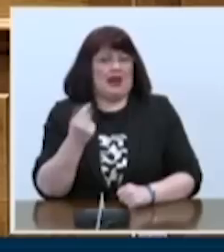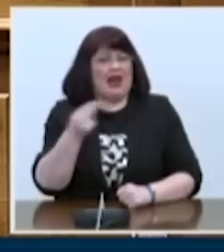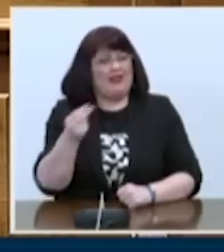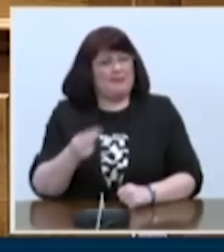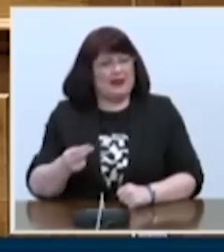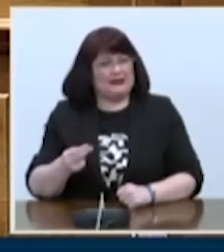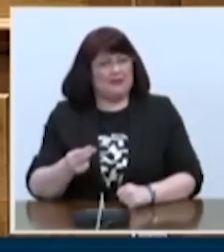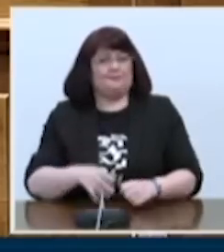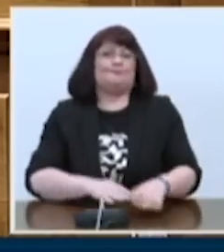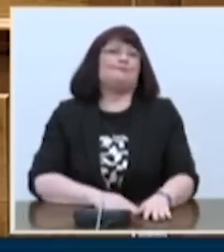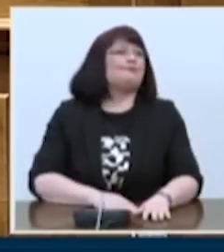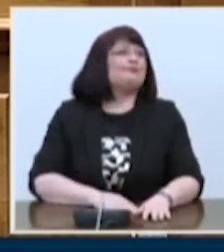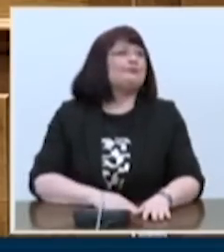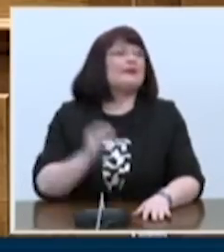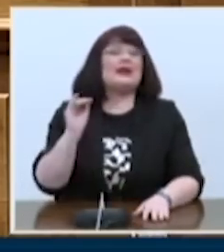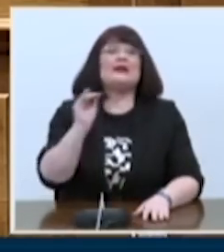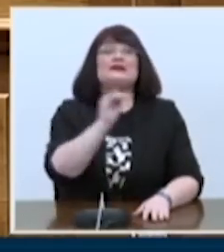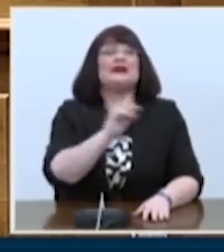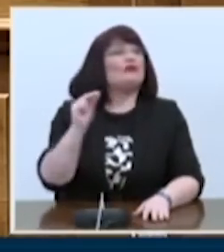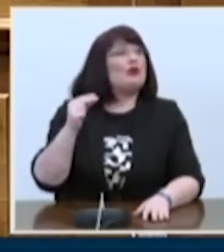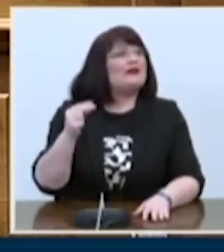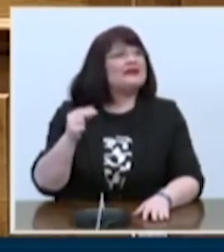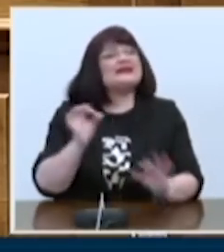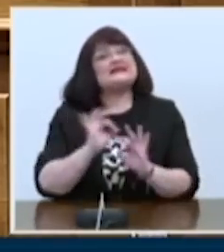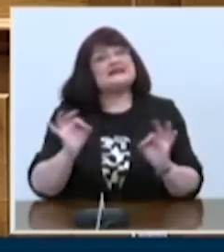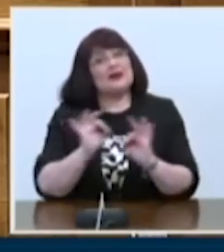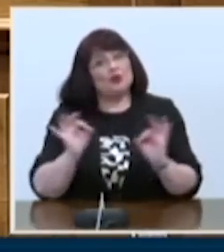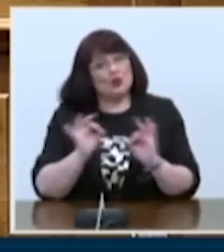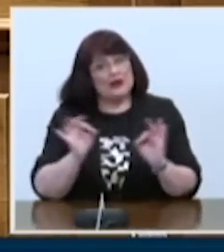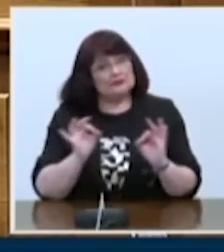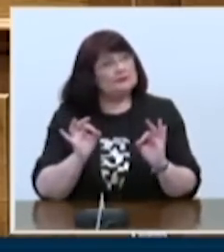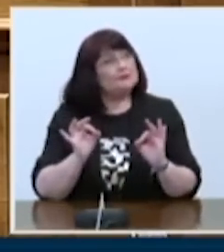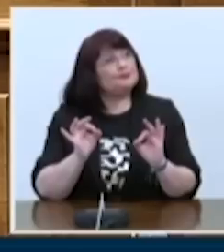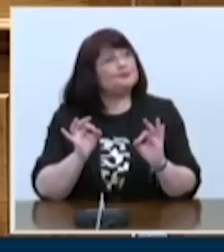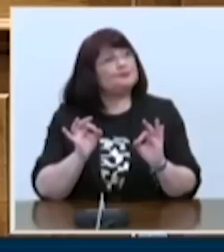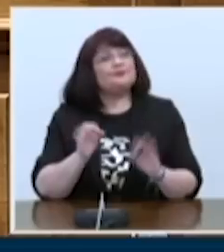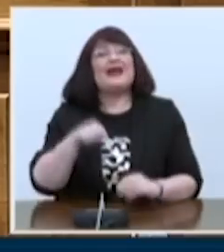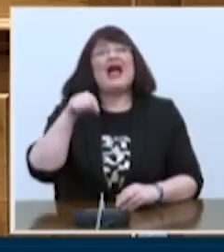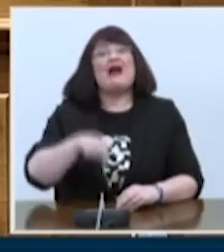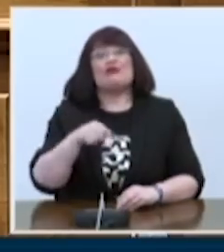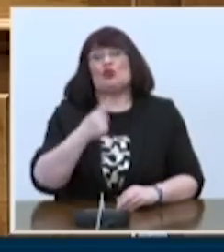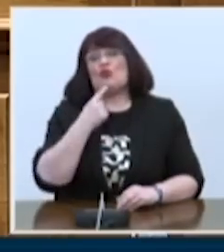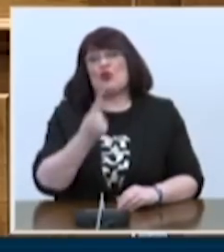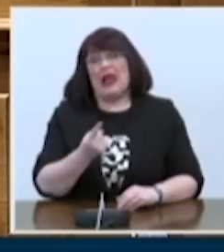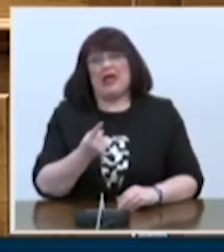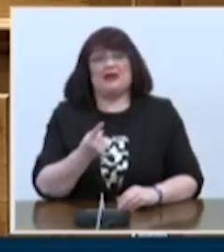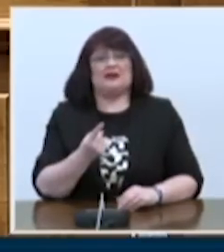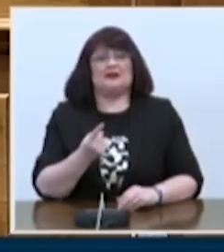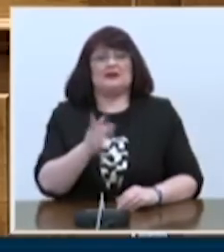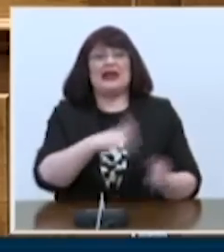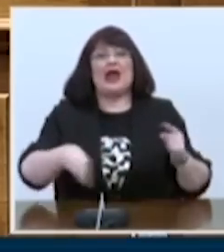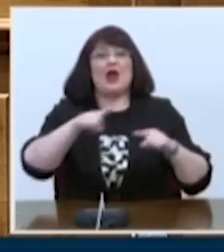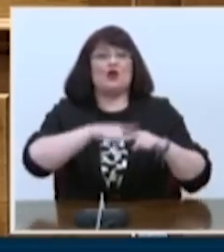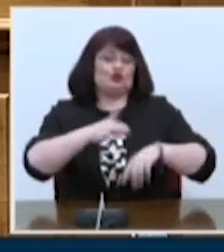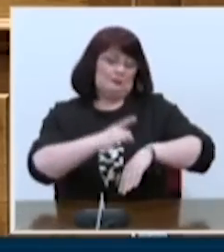Κυρίες και κύριοι βουλευτές, να είστε σίγουροι ότι αυτό το πατριωτικό για τον ελληνικό λαό